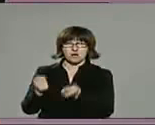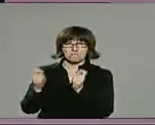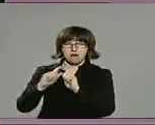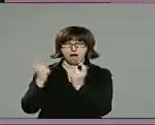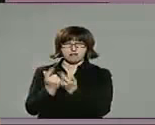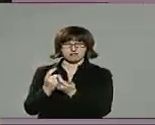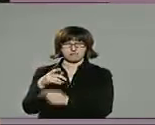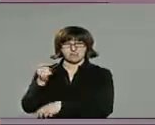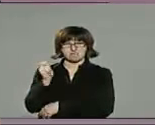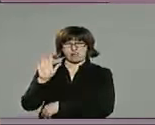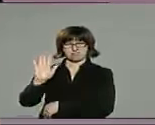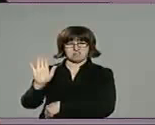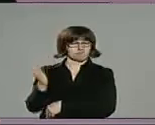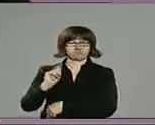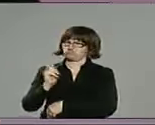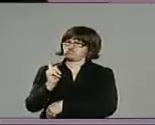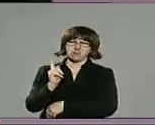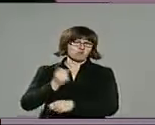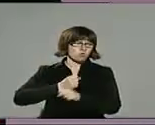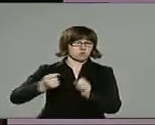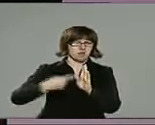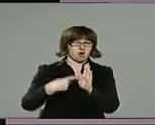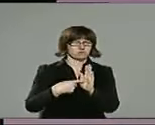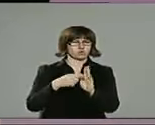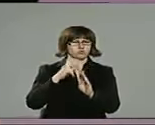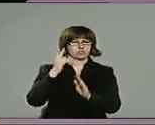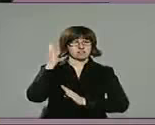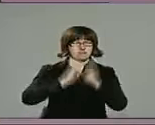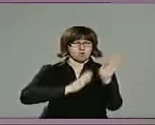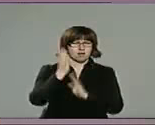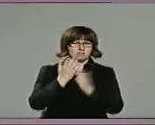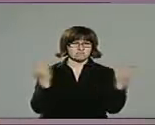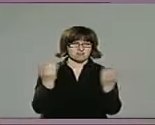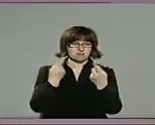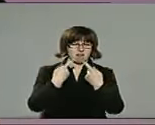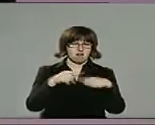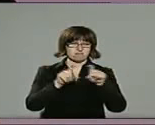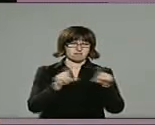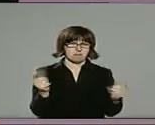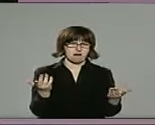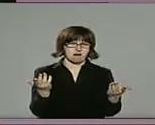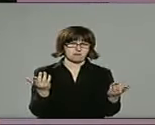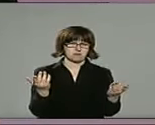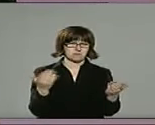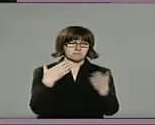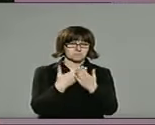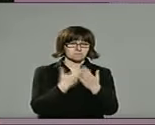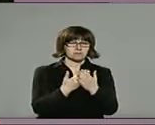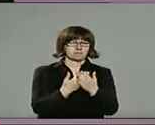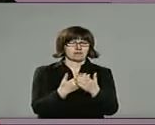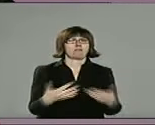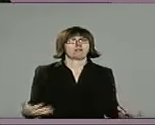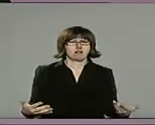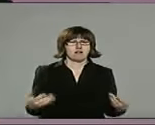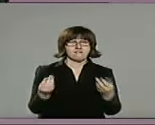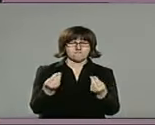Kanzlerin. Die größte Herausforderung der Sozialdemokratie, Genossinnen und Genossen, ist was ganz anderes. Das ist die Ohnmacht,